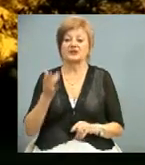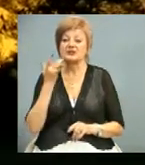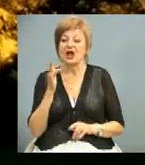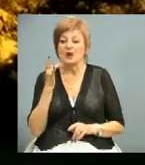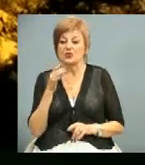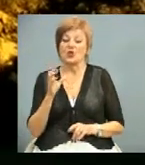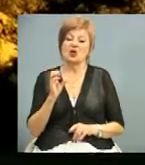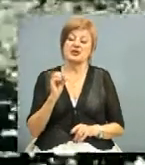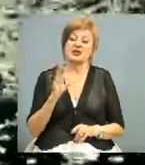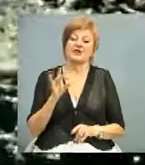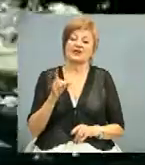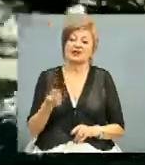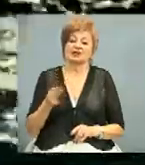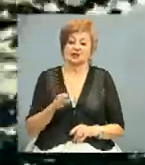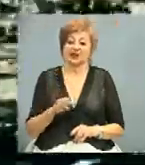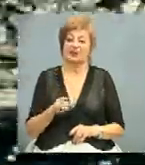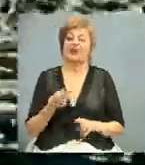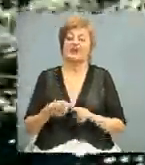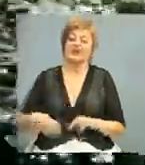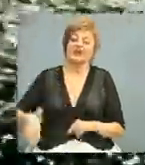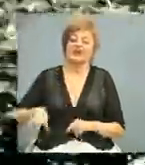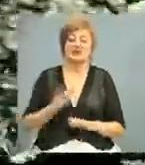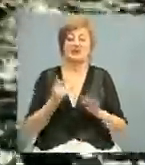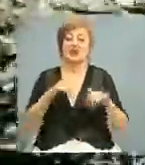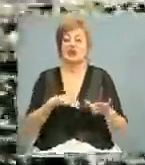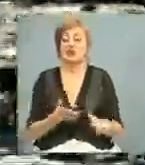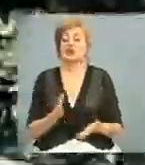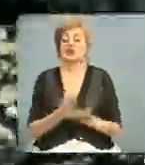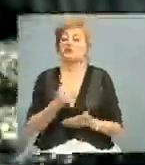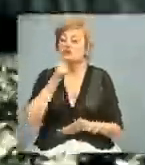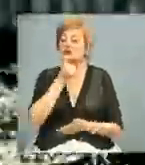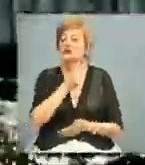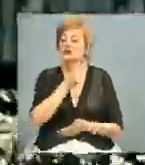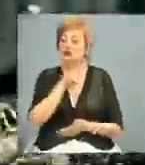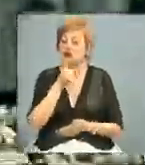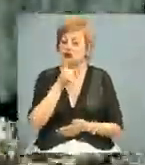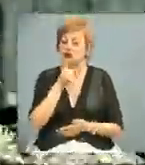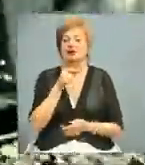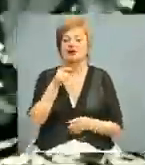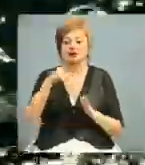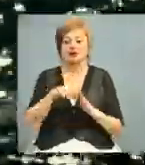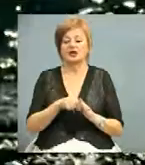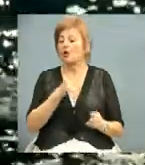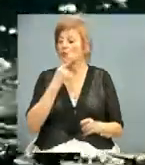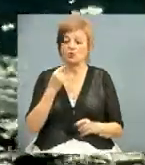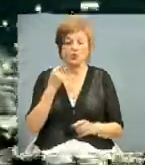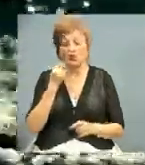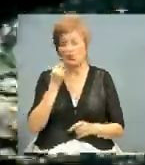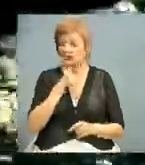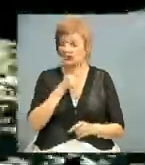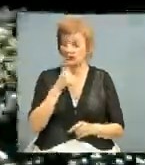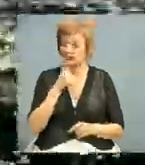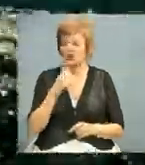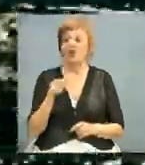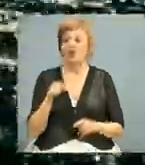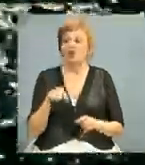і Євразією. Всі ці океани з давніх пір залишаються загадками та приховують на своєму дні чимало таємниць. Деякі з них